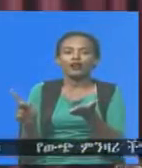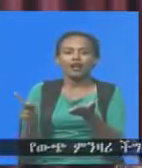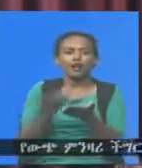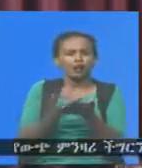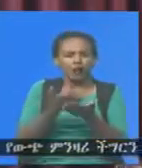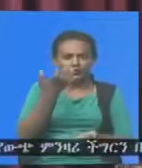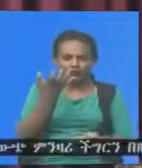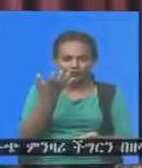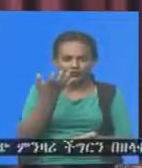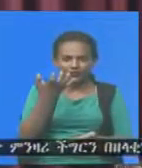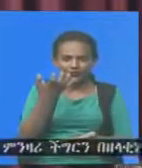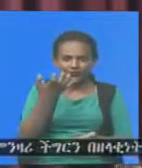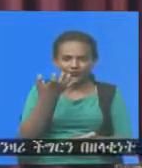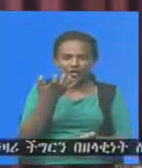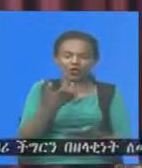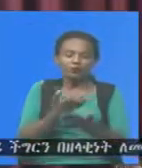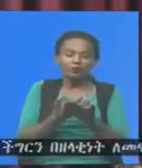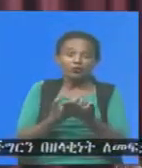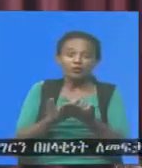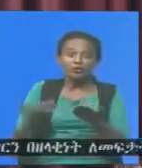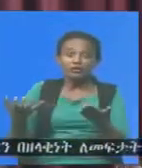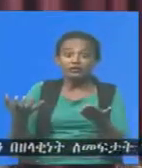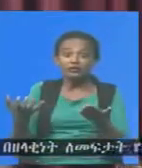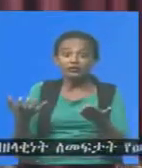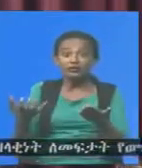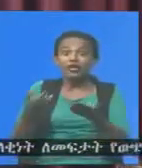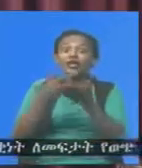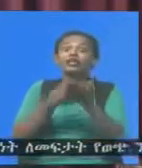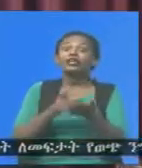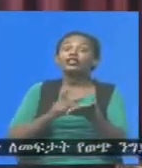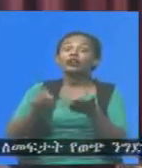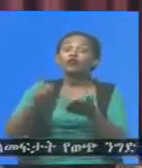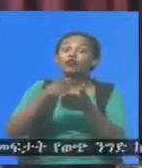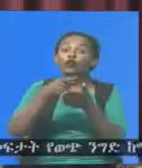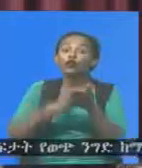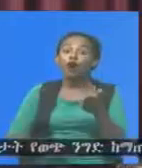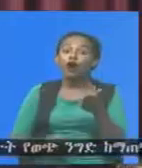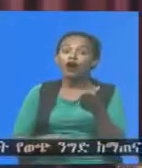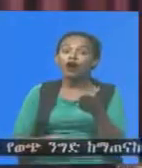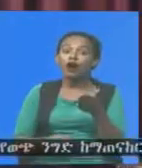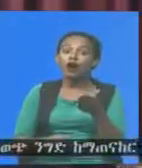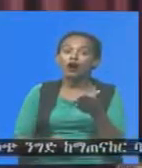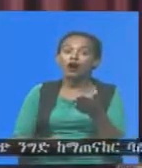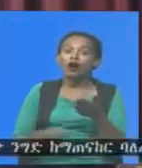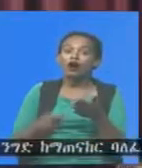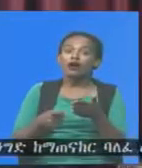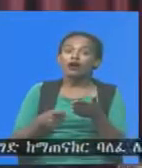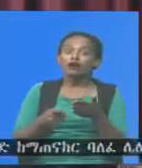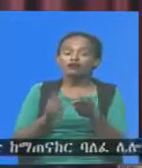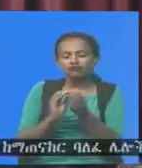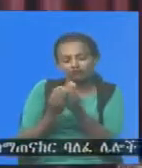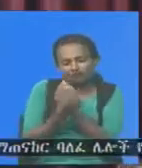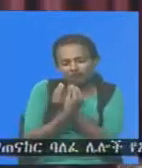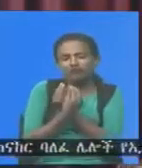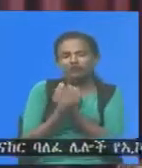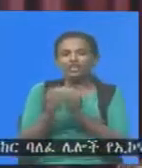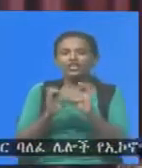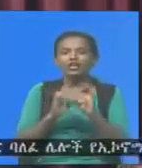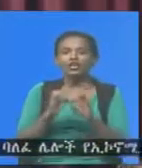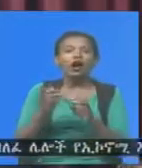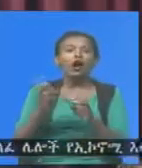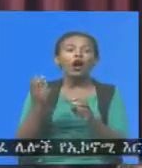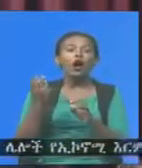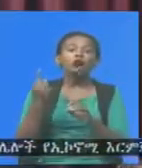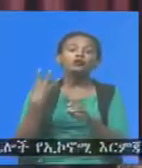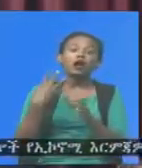በሀብትም በንብረትም ይሄ ተከፈለን ዋጋ ያስተመም 10 ምናምን አመት